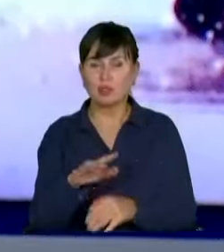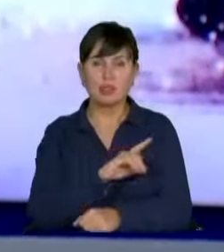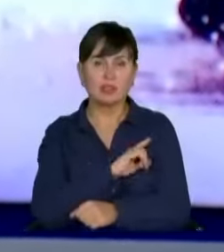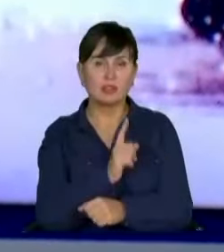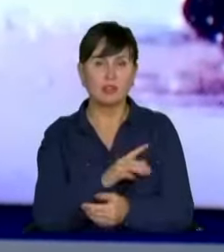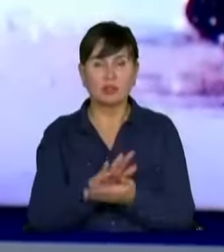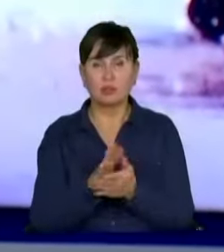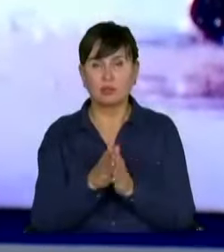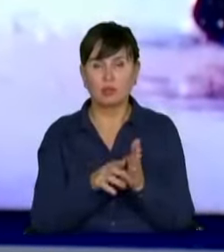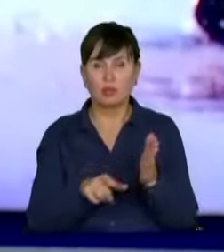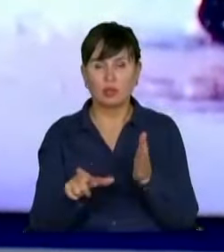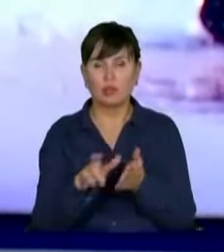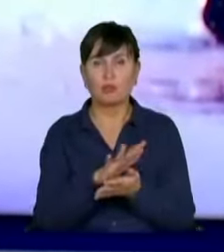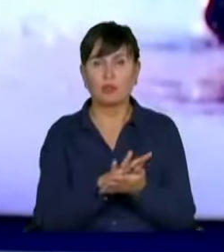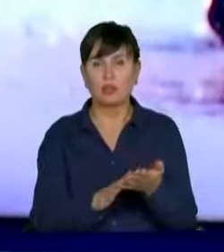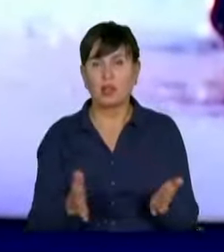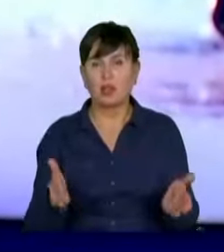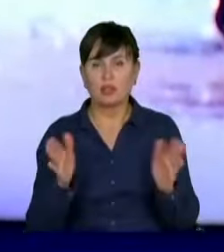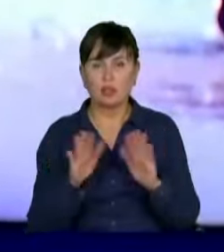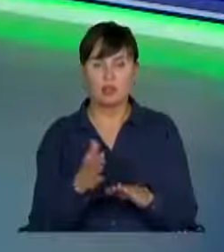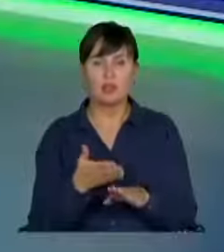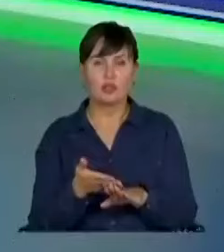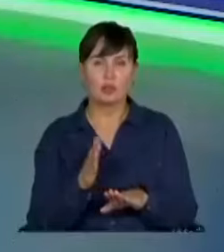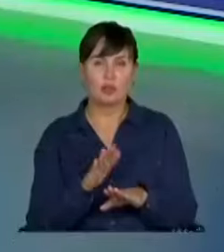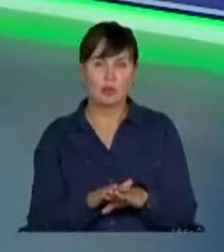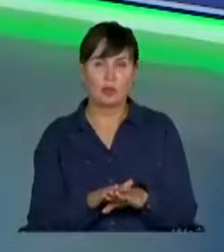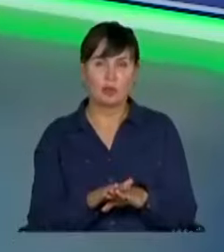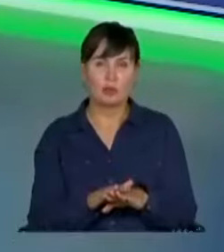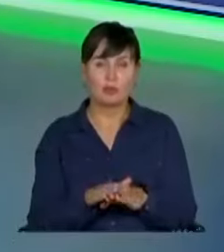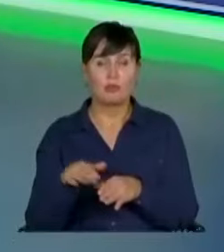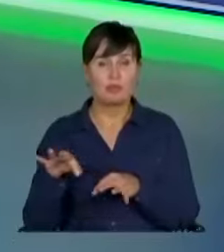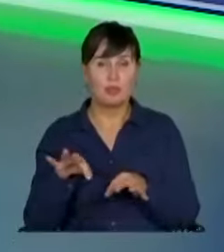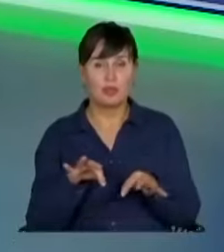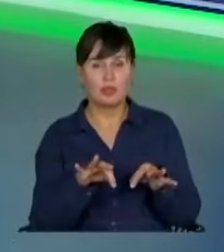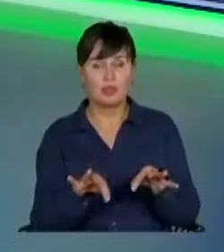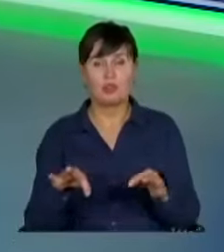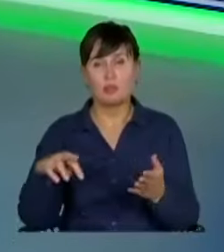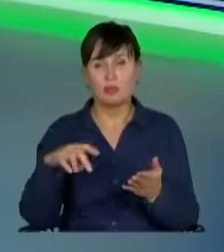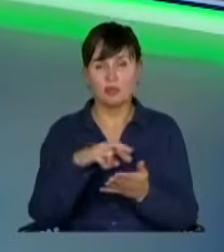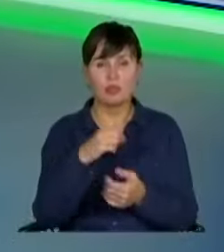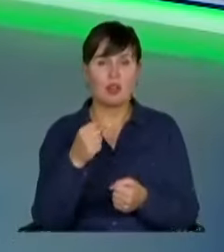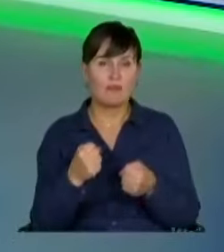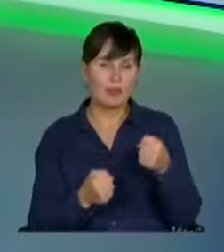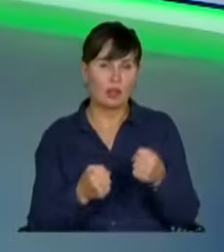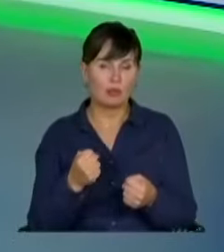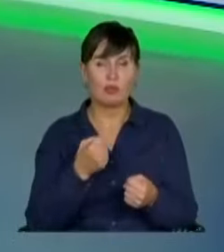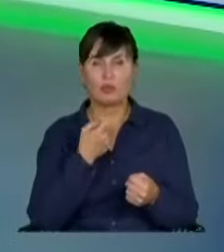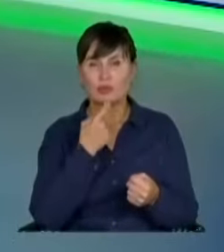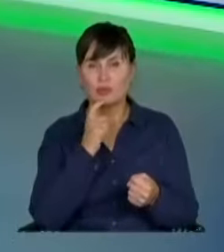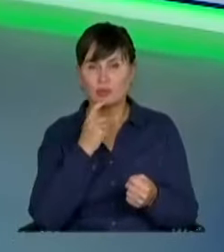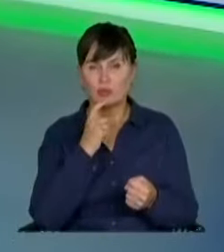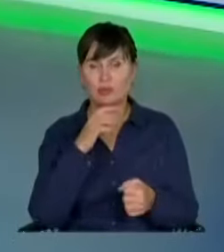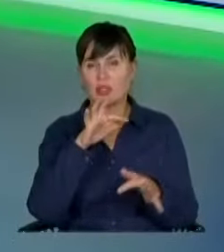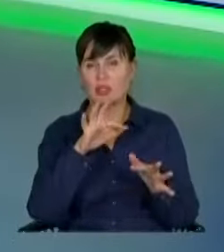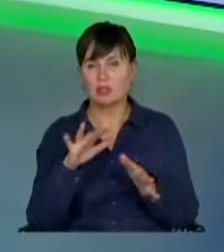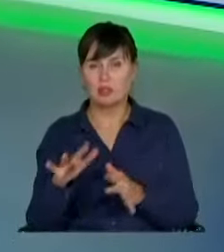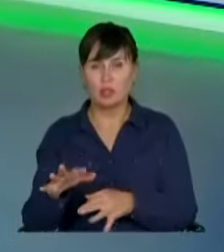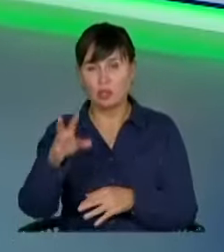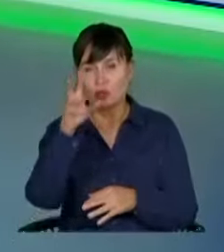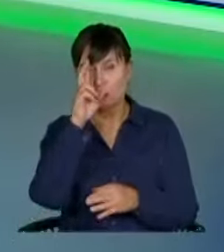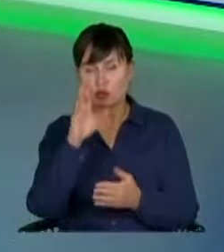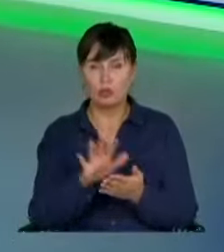на дорогах продолжается оставаться напряженной. Передвижение как пешеходам, так и автомобилистам затрудняют сугробы. Коммунальные